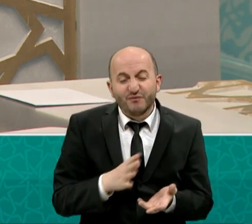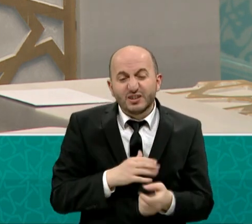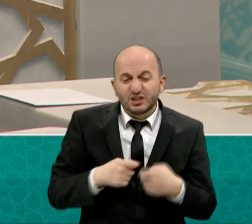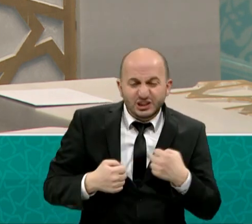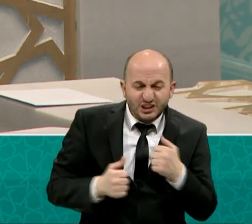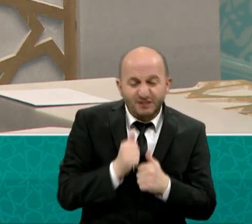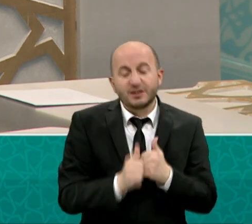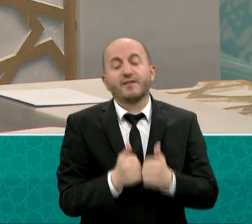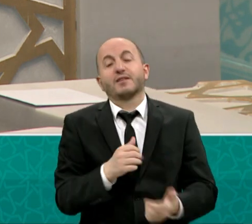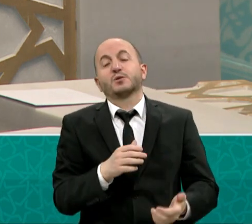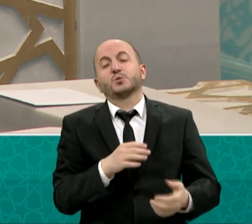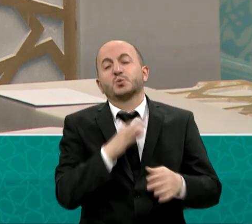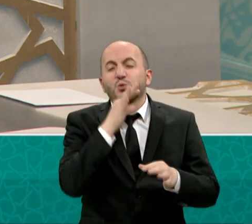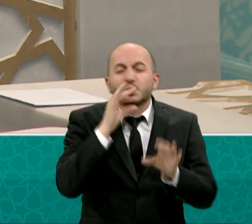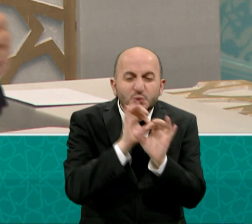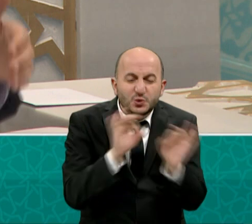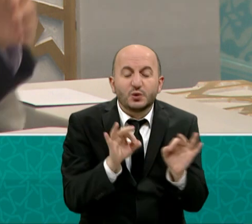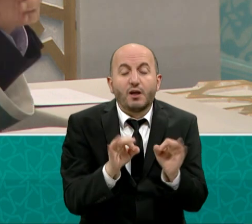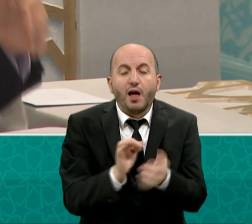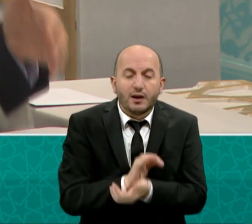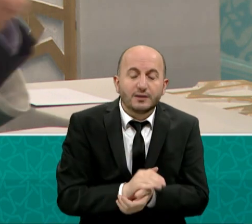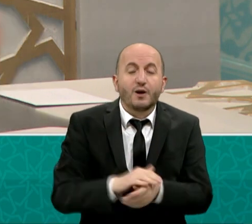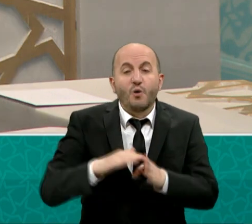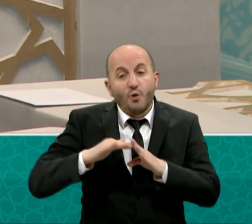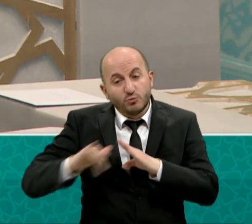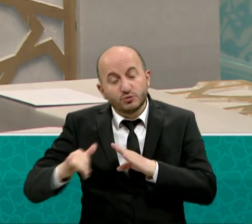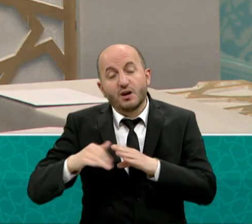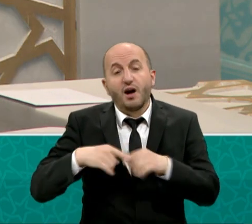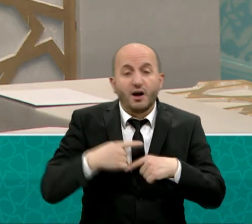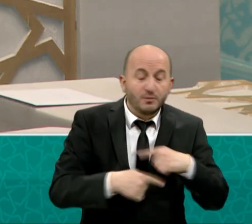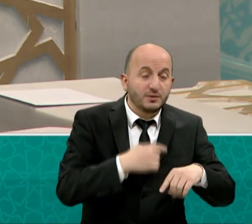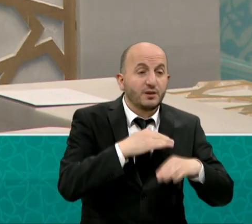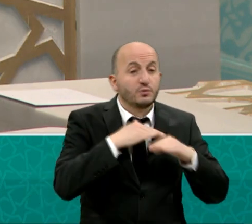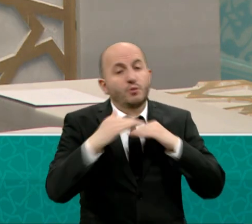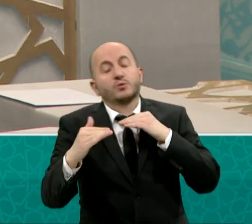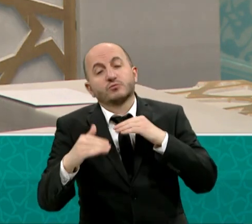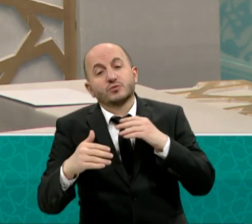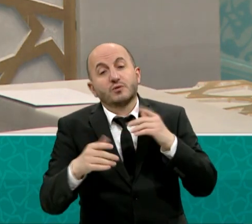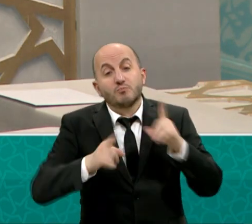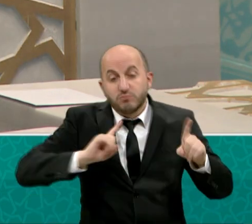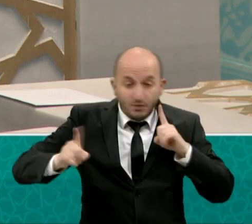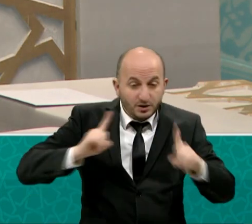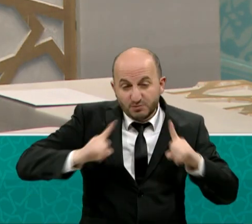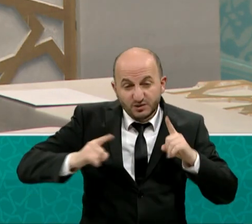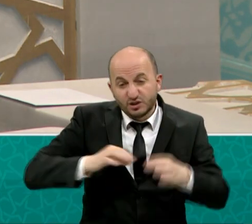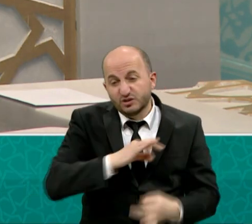var. Huzursuzluklar var ailede, komşuda, akrabada, toplumda. Mahkemelerde insanlar birbirini